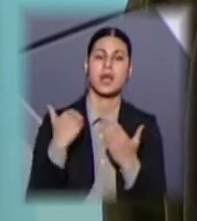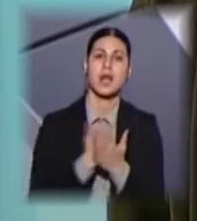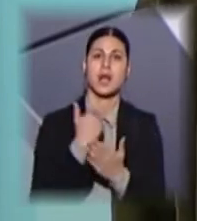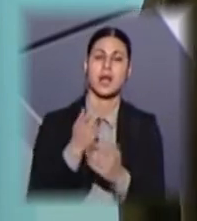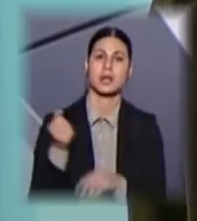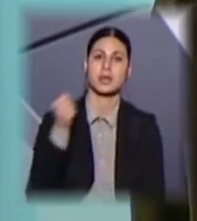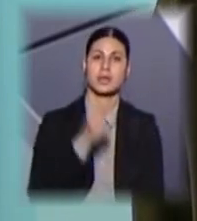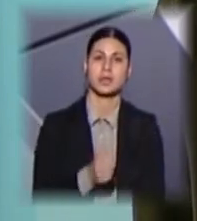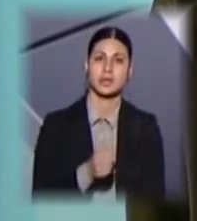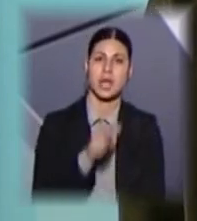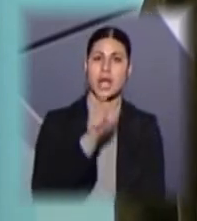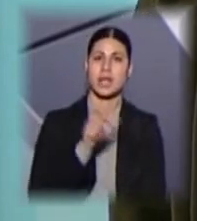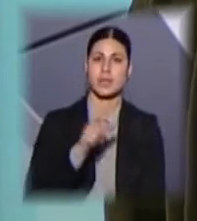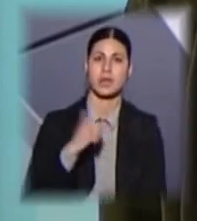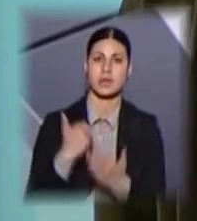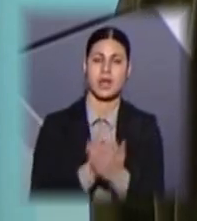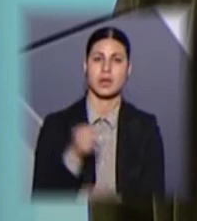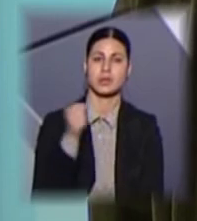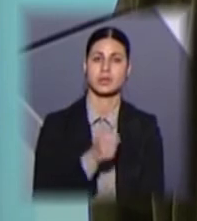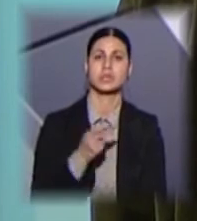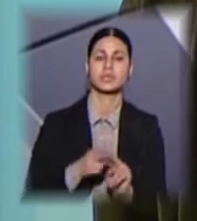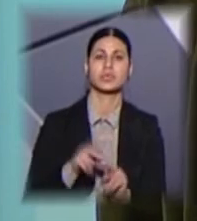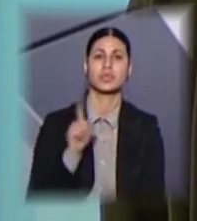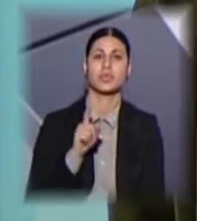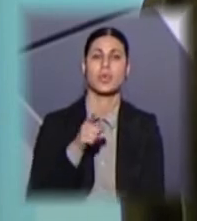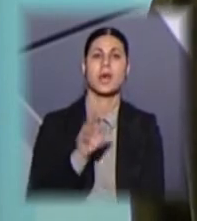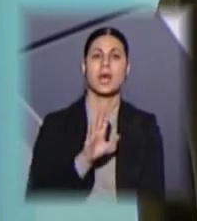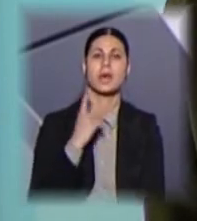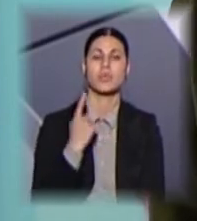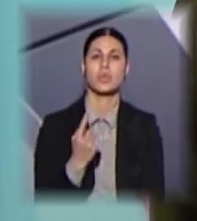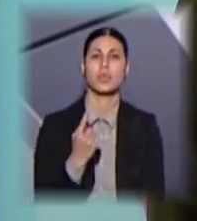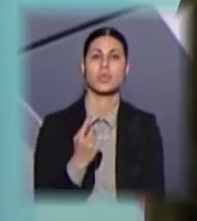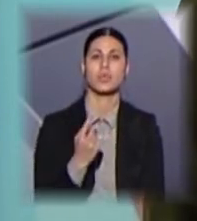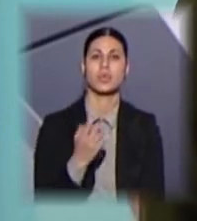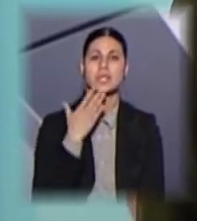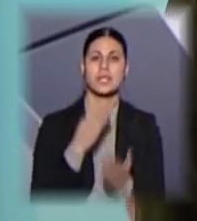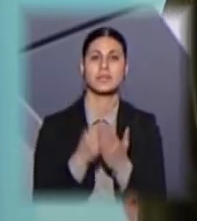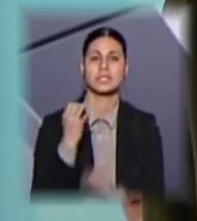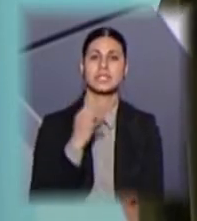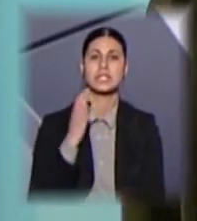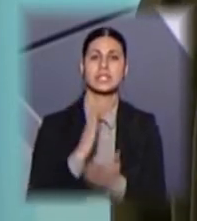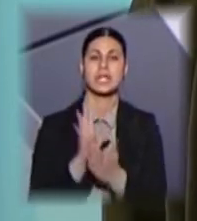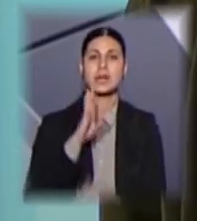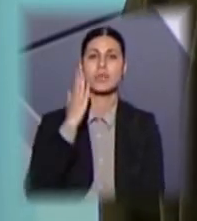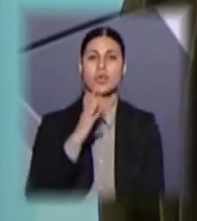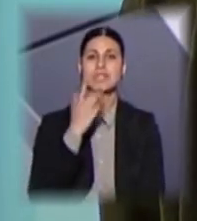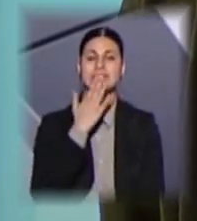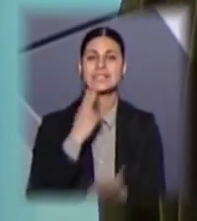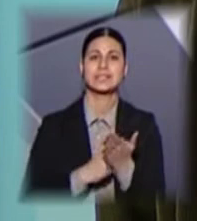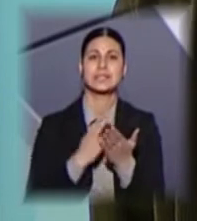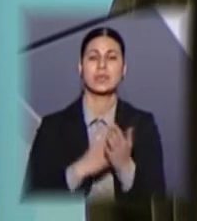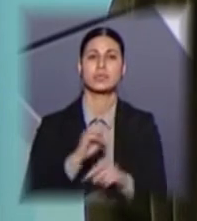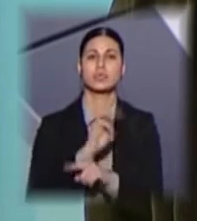იცვლება პერსონალიც, ხო? იცვლება იმიტომ, რომ მას აქვს არამხოლოდ მისი ინტერესი არის არამხოლოდ წიგნებით უზრუნველყოფა, არამედ